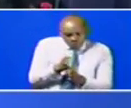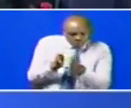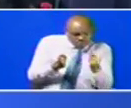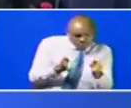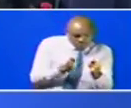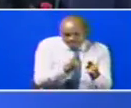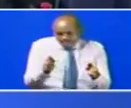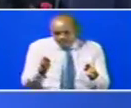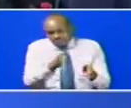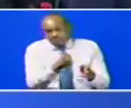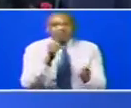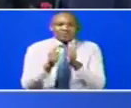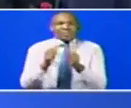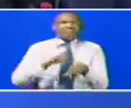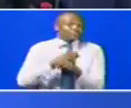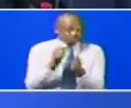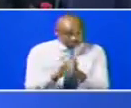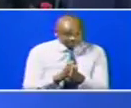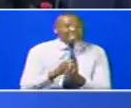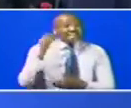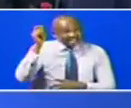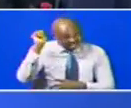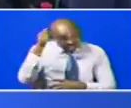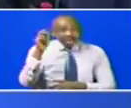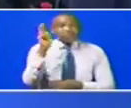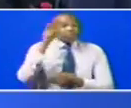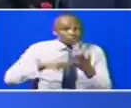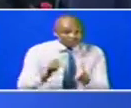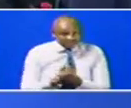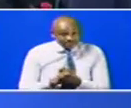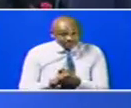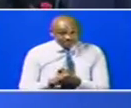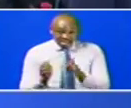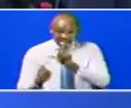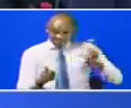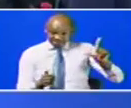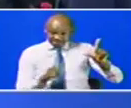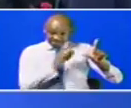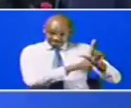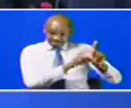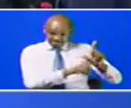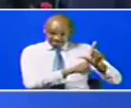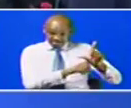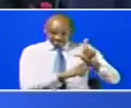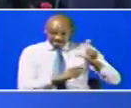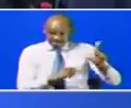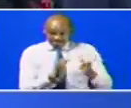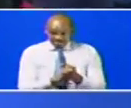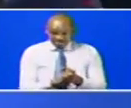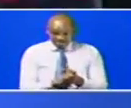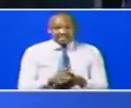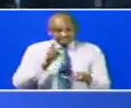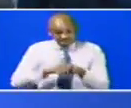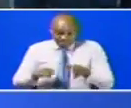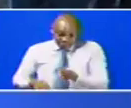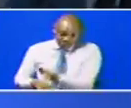gani tunafaa kutumia. Kumbuka Kenya tutumia kushoto wakati wote, hata junction